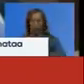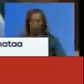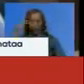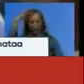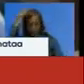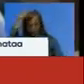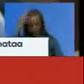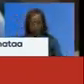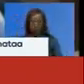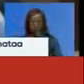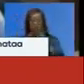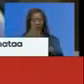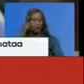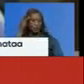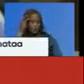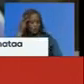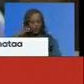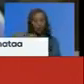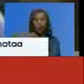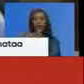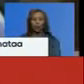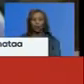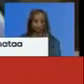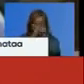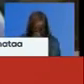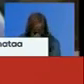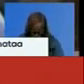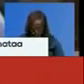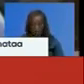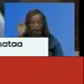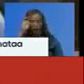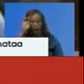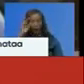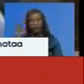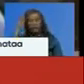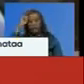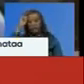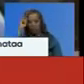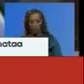መንግስትን በጠቅላይ ሚኒስትርነት የመሩት ክቡር አቶ ኃይለ ማርያም ደሳለኝ